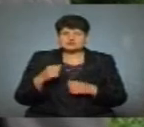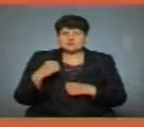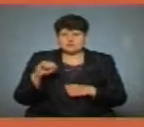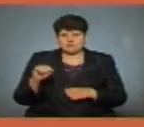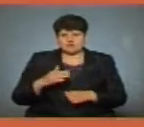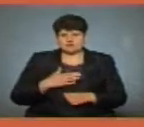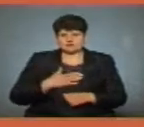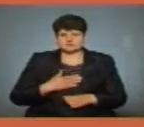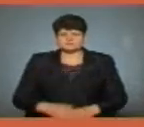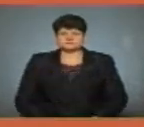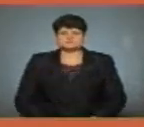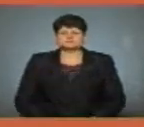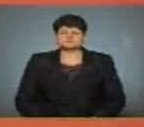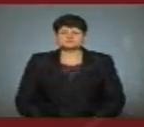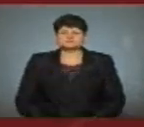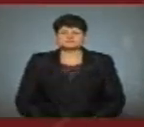нами.